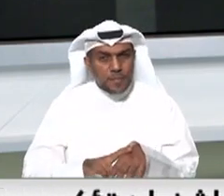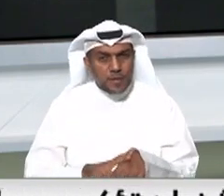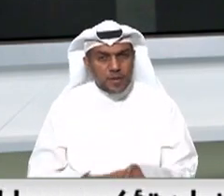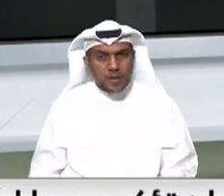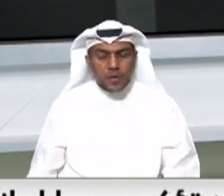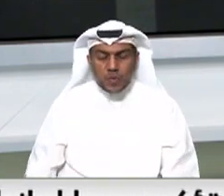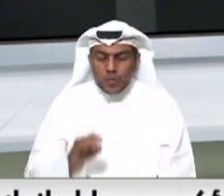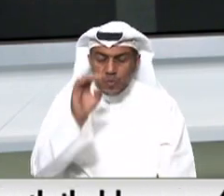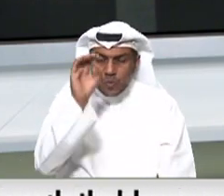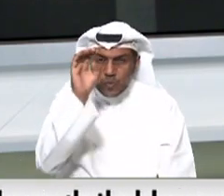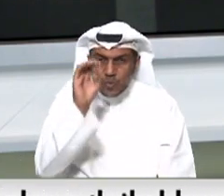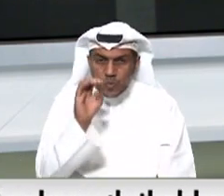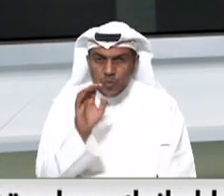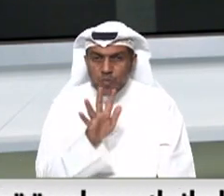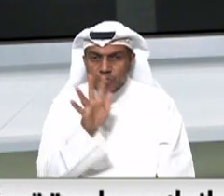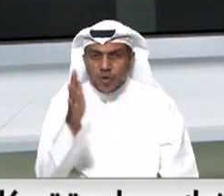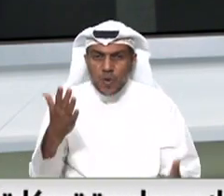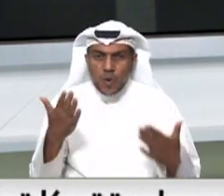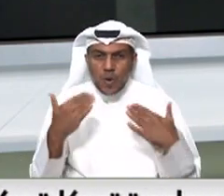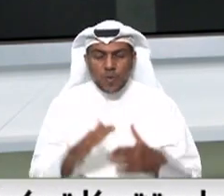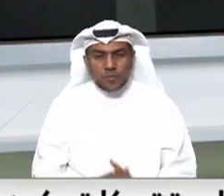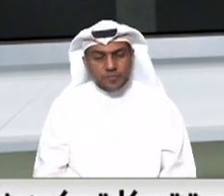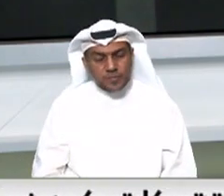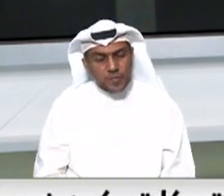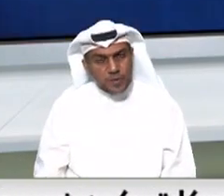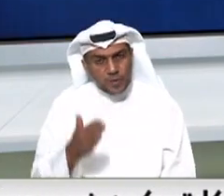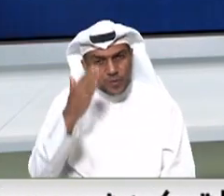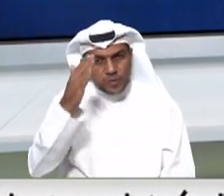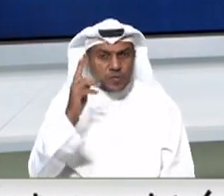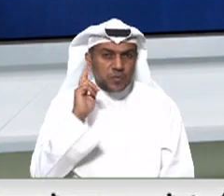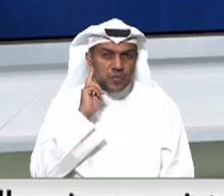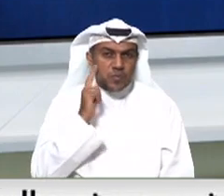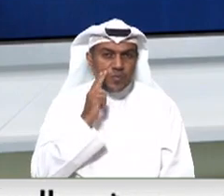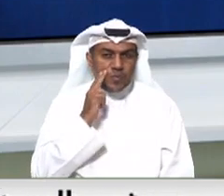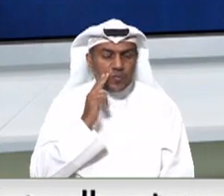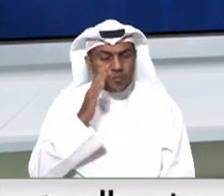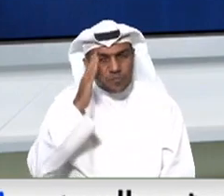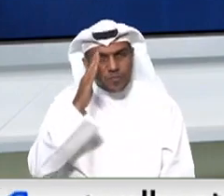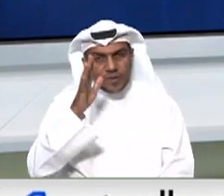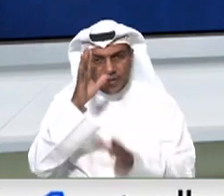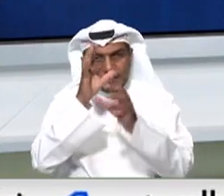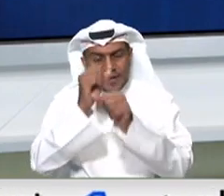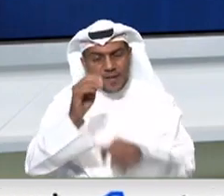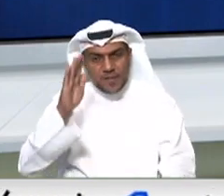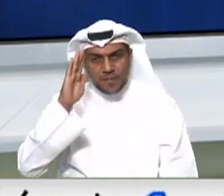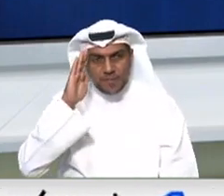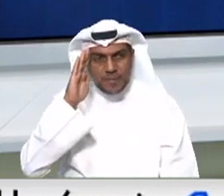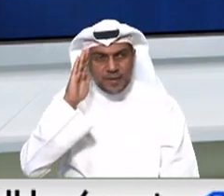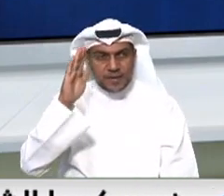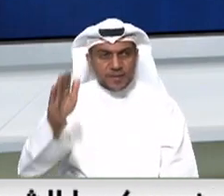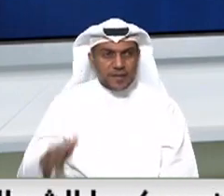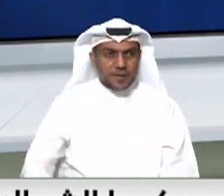الجنوبيه الشرقيه خلال الايام القادمه نشرتنا الجويه تنتهي والان نعود للطرف الاخر من الاستديو لاستكمال النشره